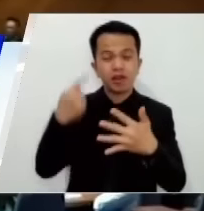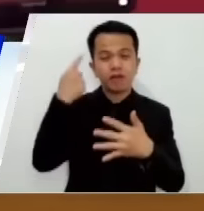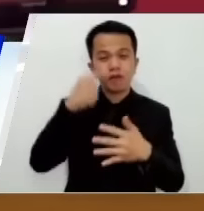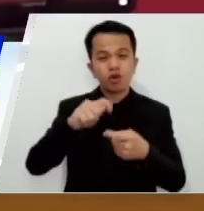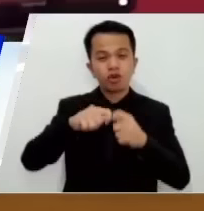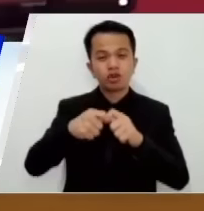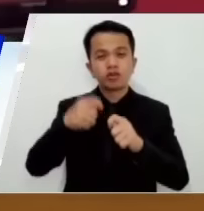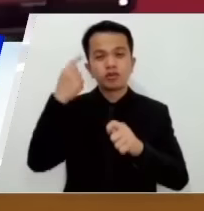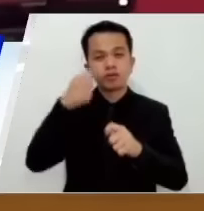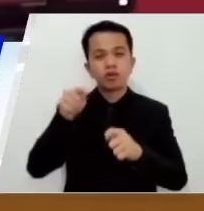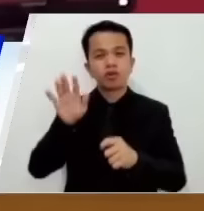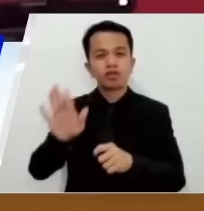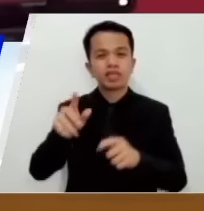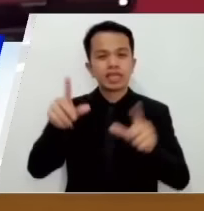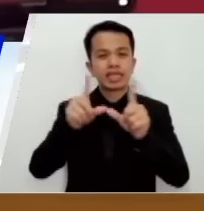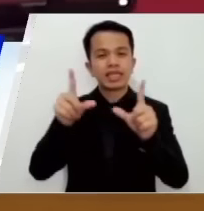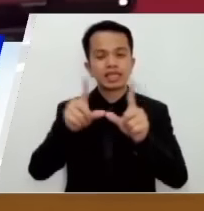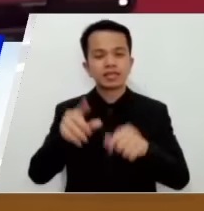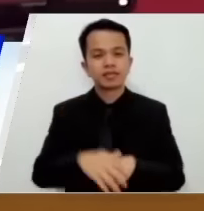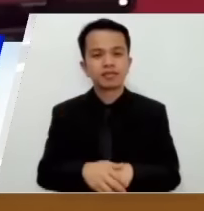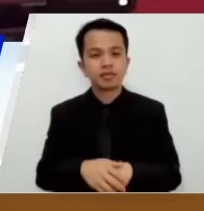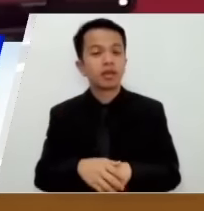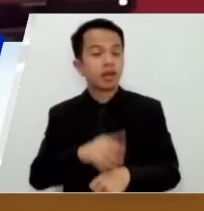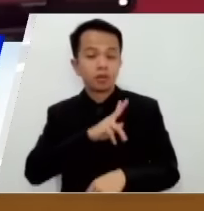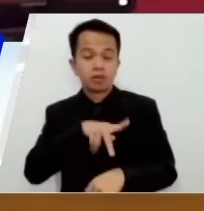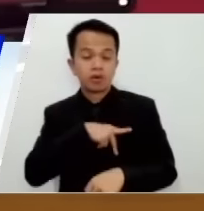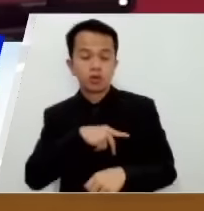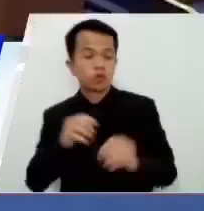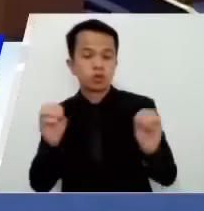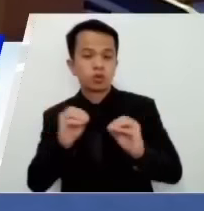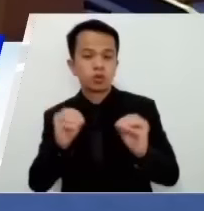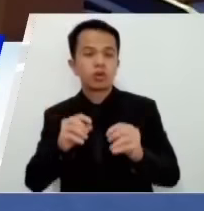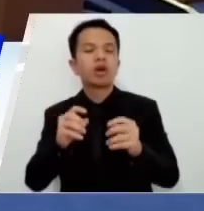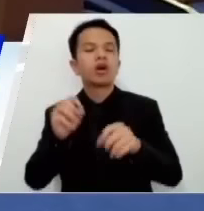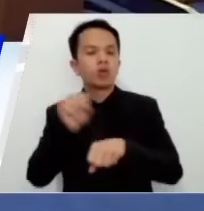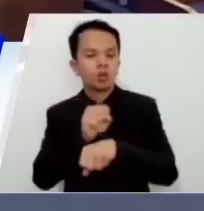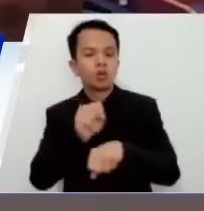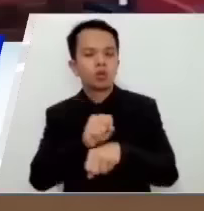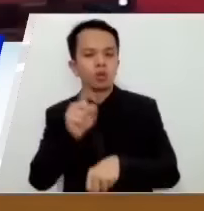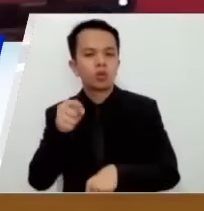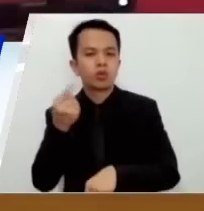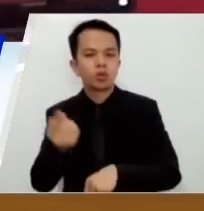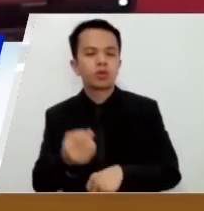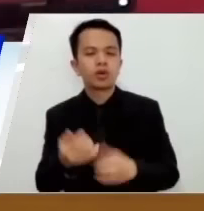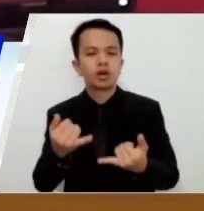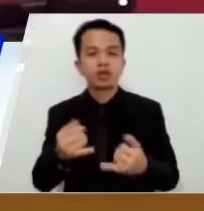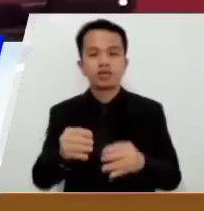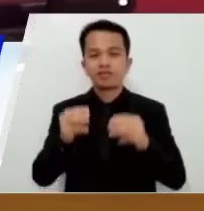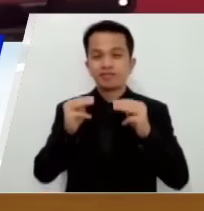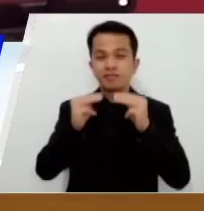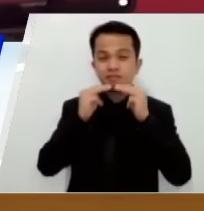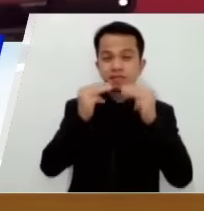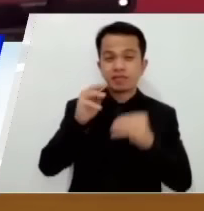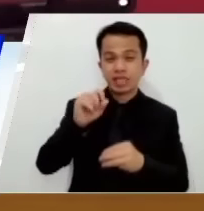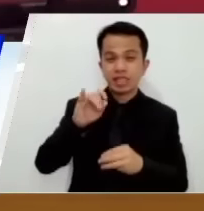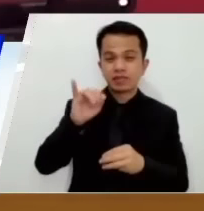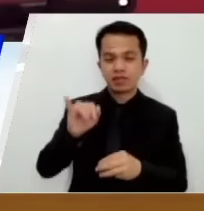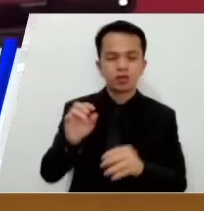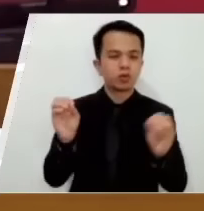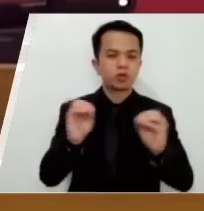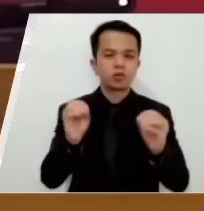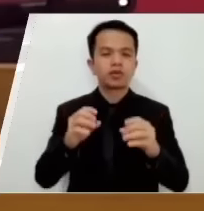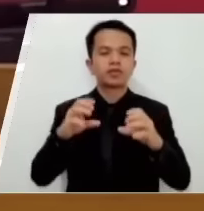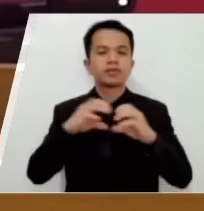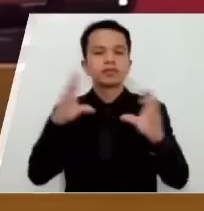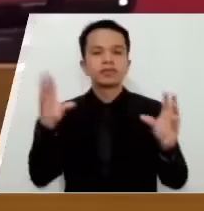nito Walang personalan dito trabaho lang wala pang pahayag ang smni para sa GMA